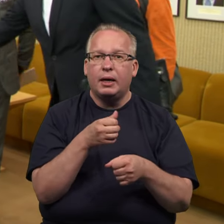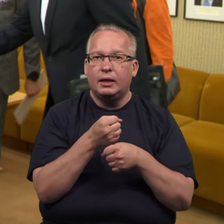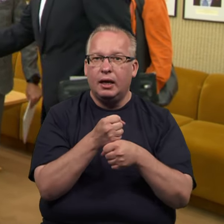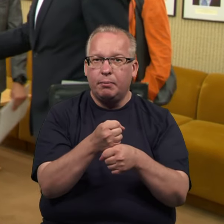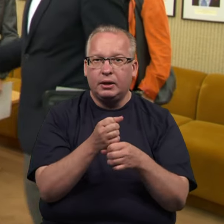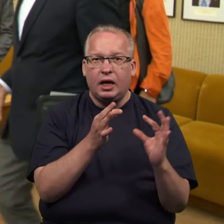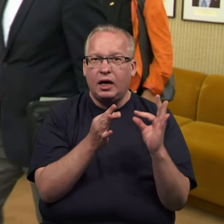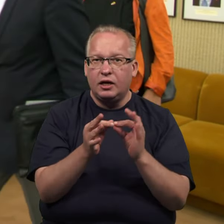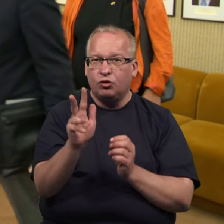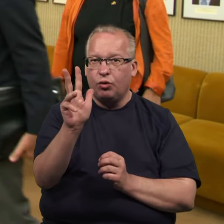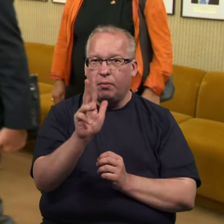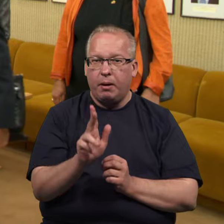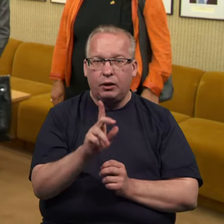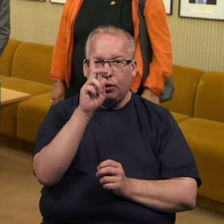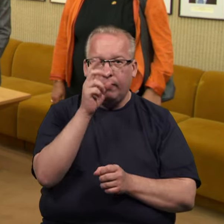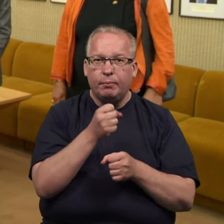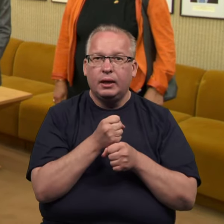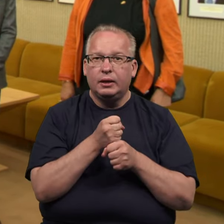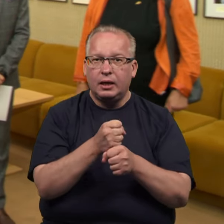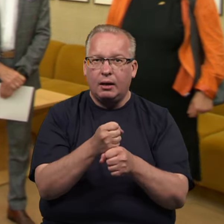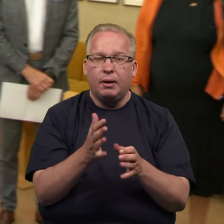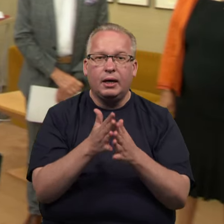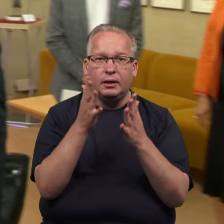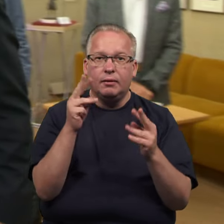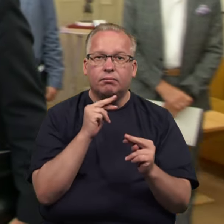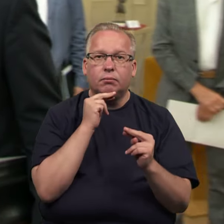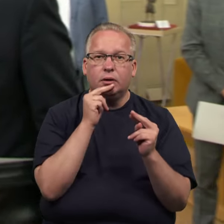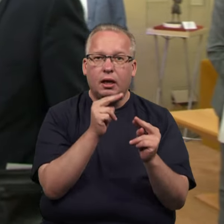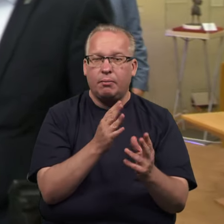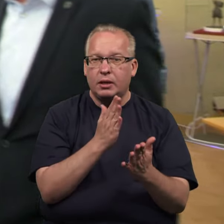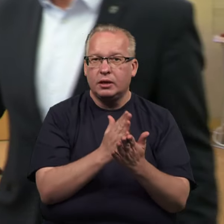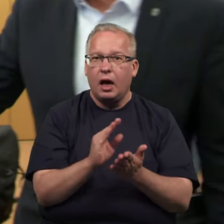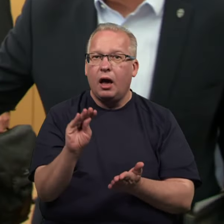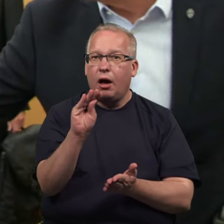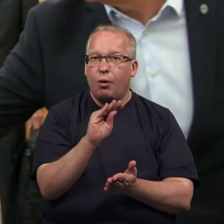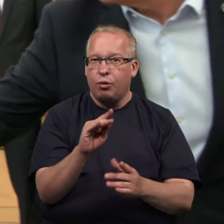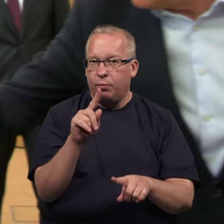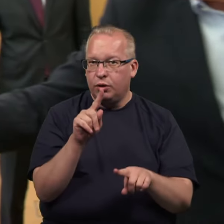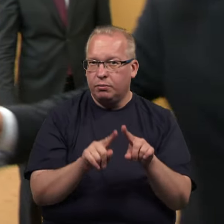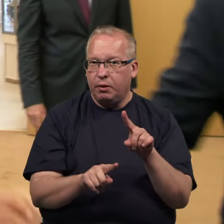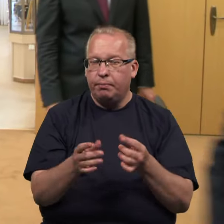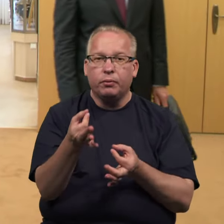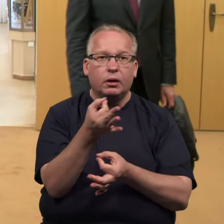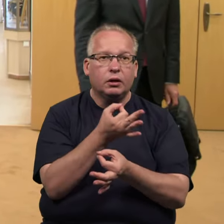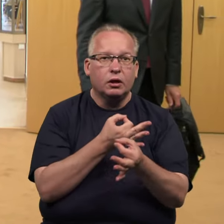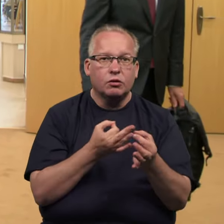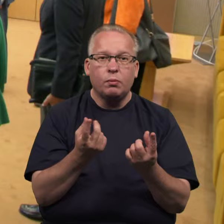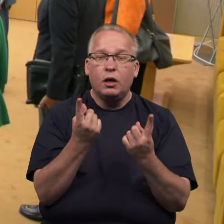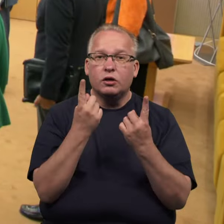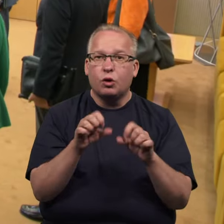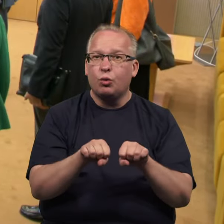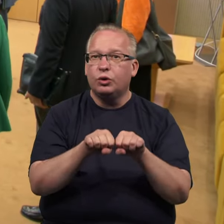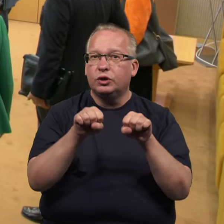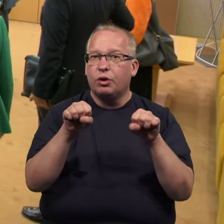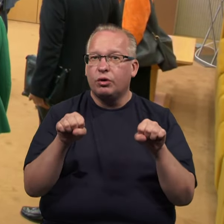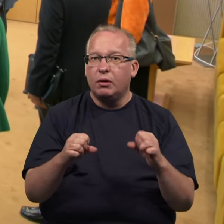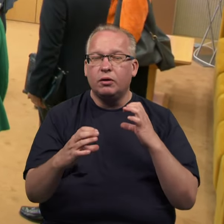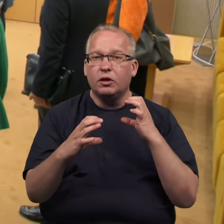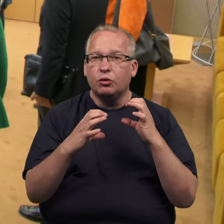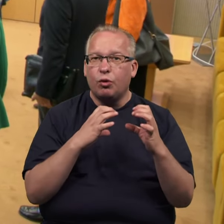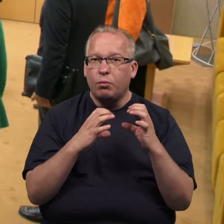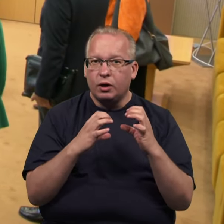su Baltijos valstybėmis grupės delegacija didelį dėmesį skiria Europos politikai, diskutuoja saugumo, strateginės